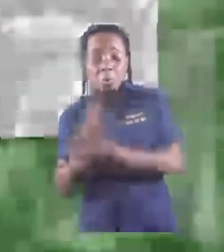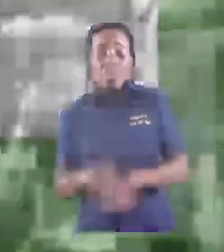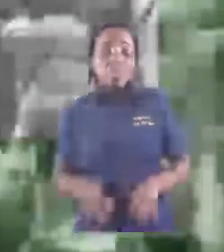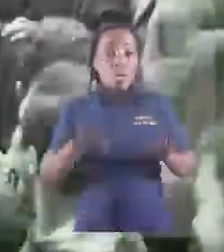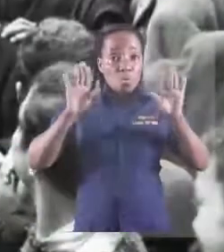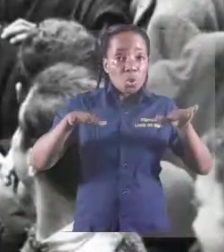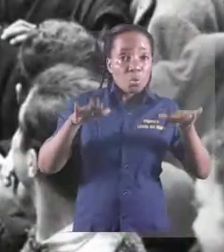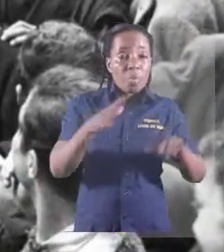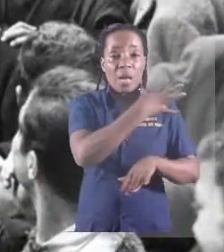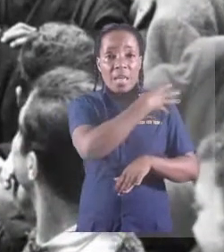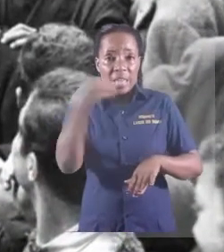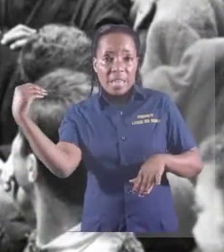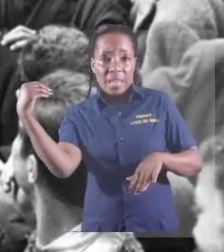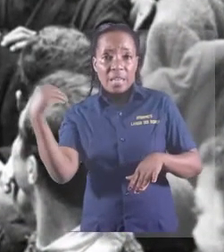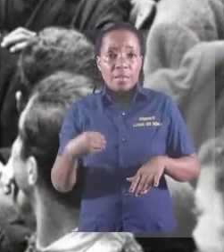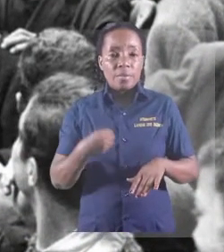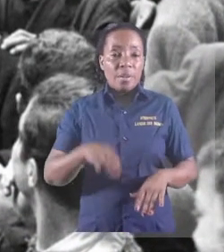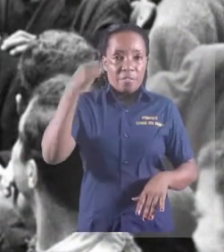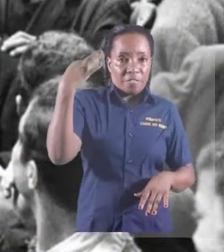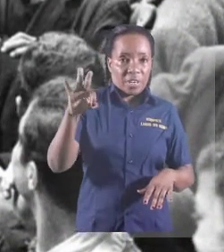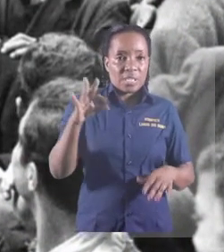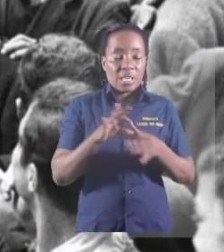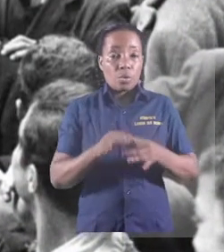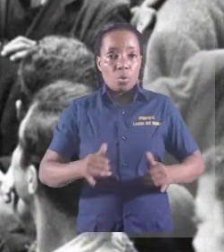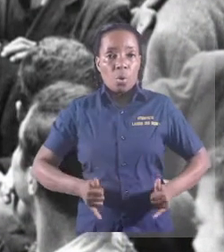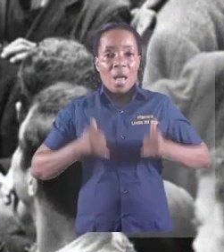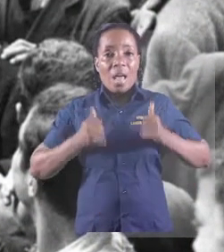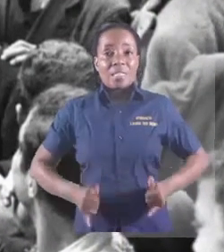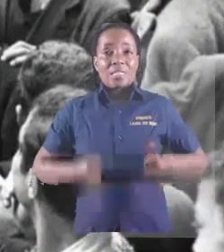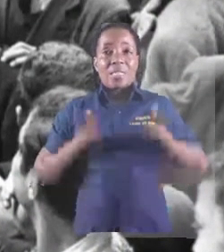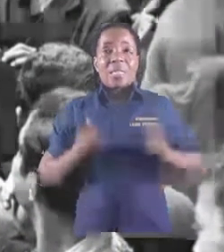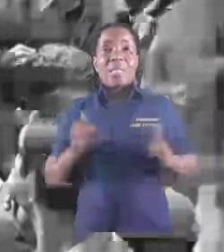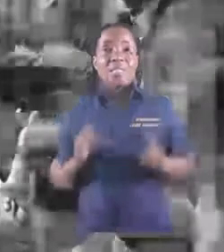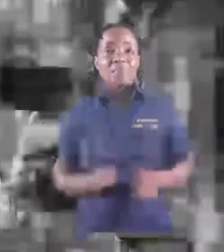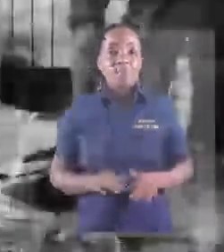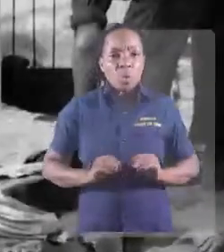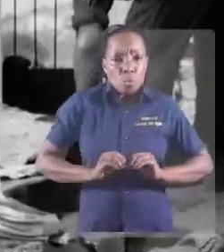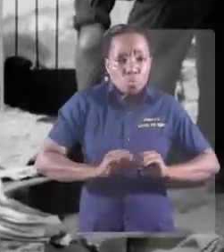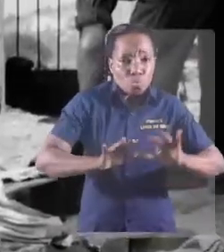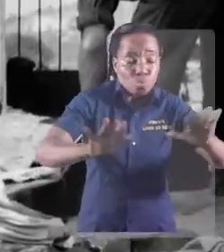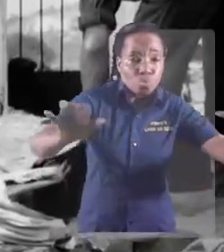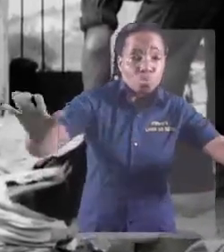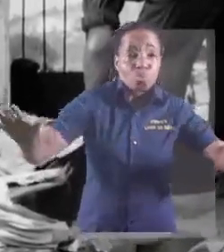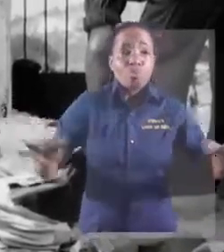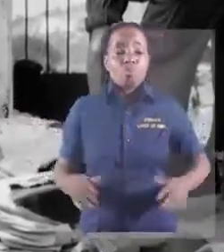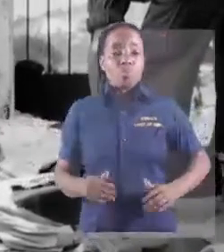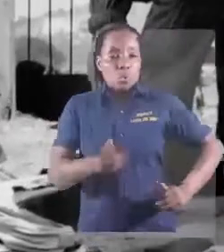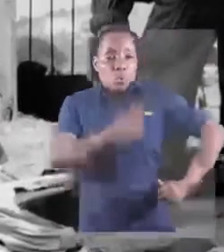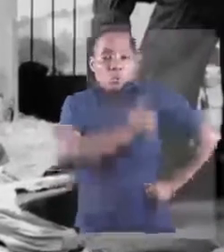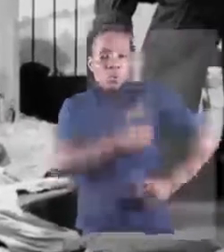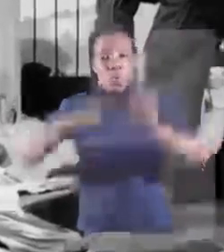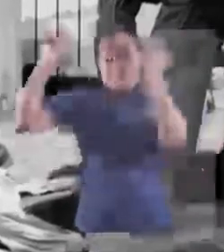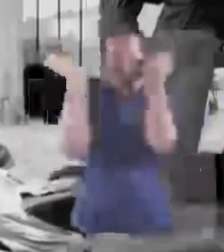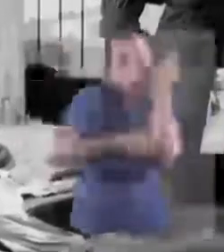Ces émeutes gagnent tout le pays. La répression est violente. Une centaine